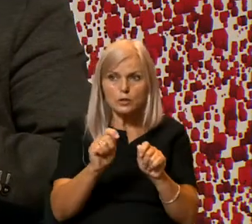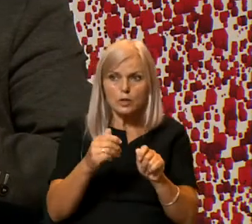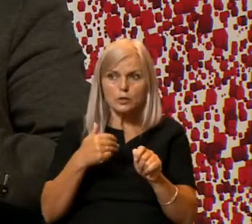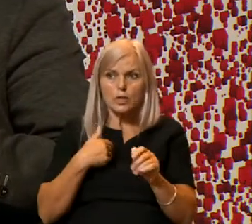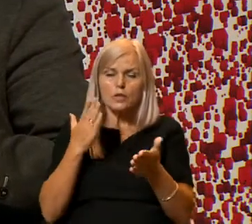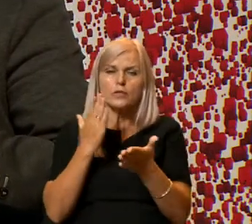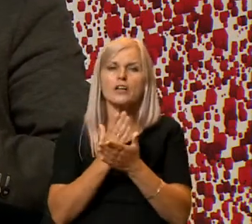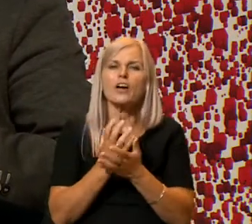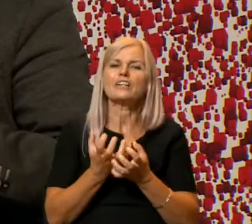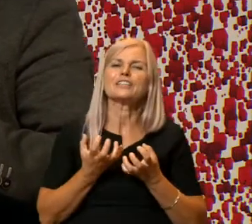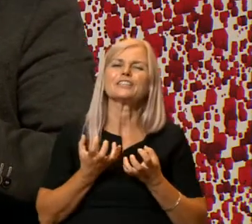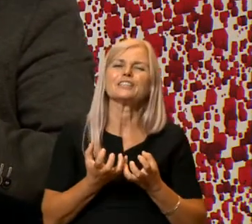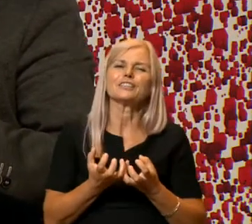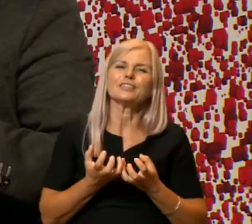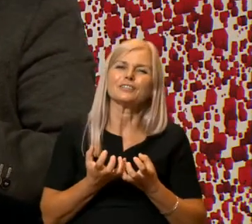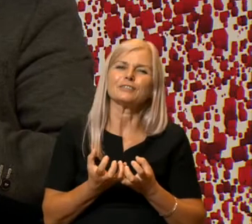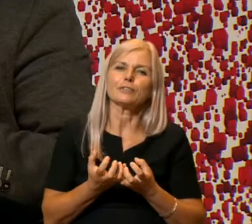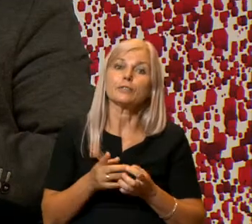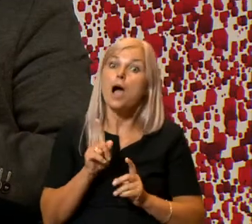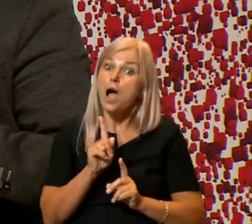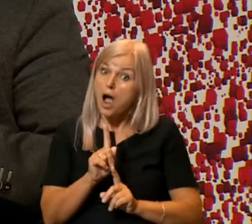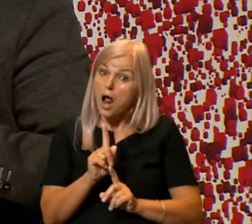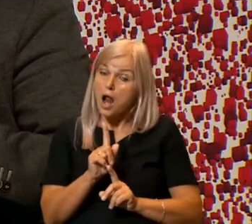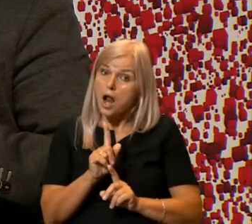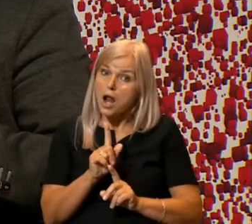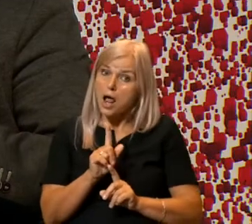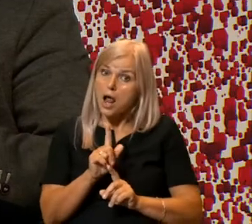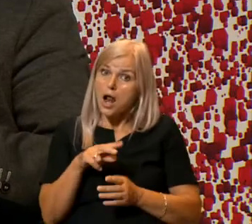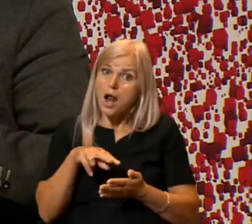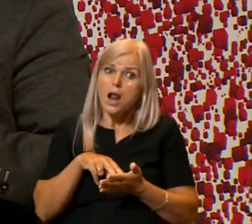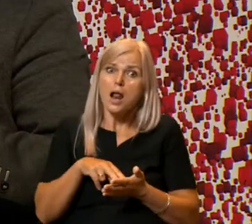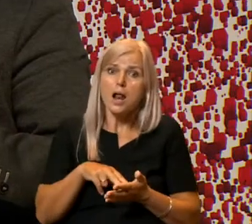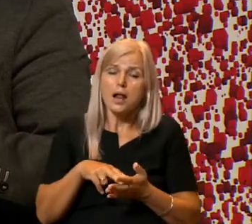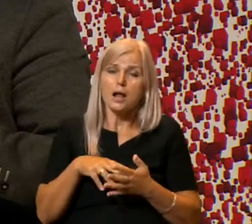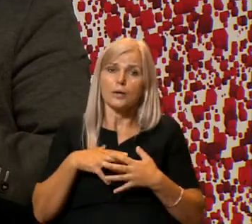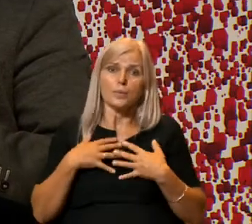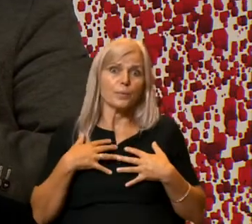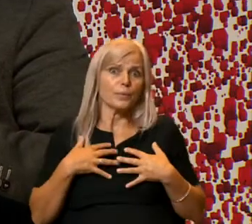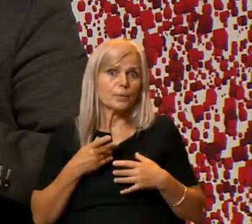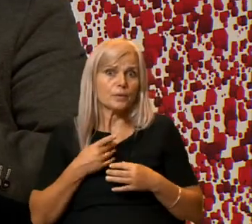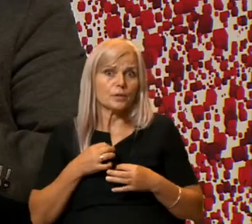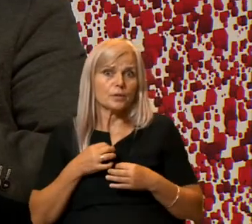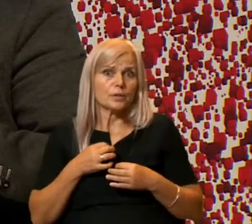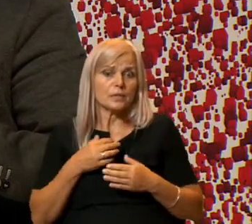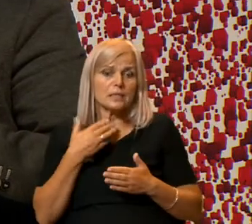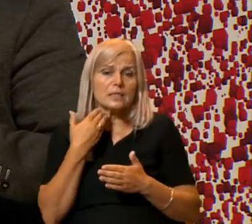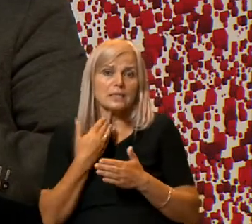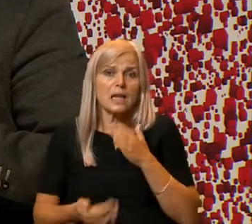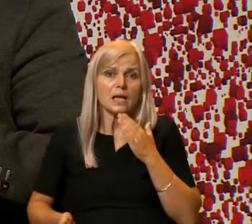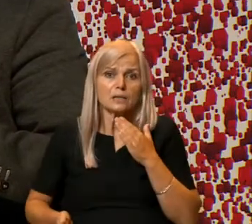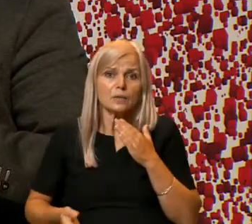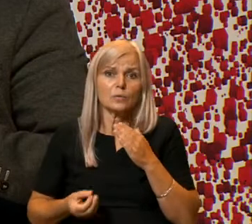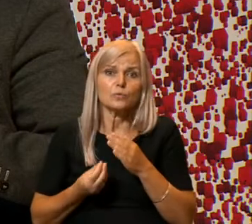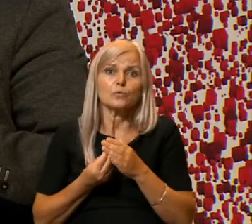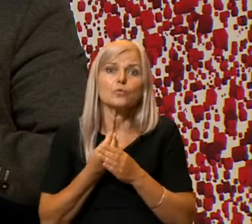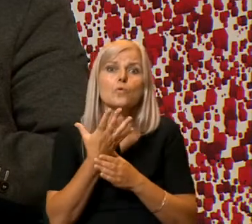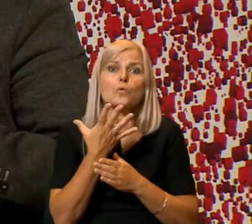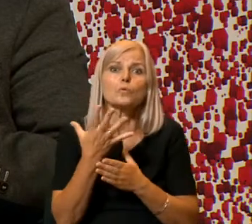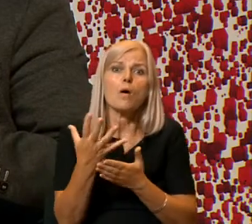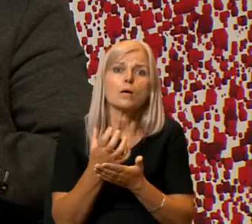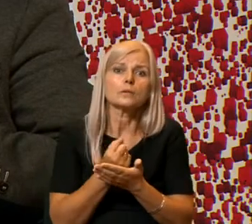o chciwość, ile lęki, strach ludzi, że utracą źródło przychodu, ale też